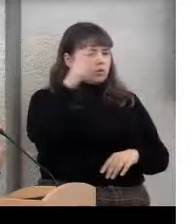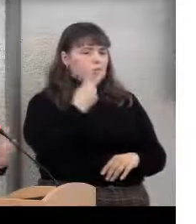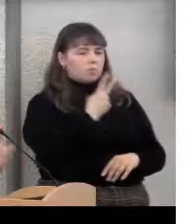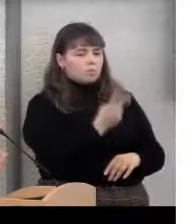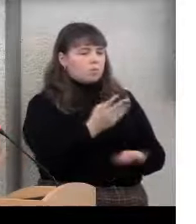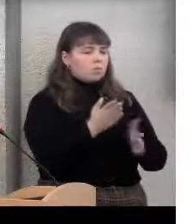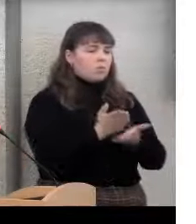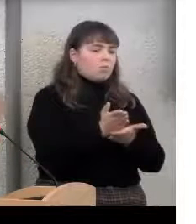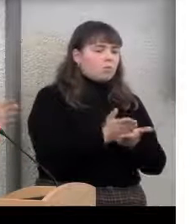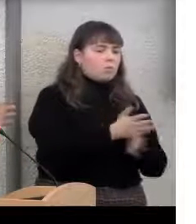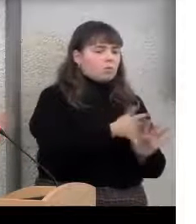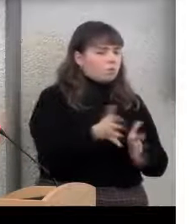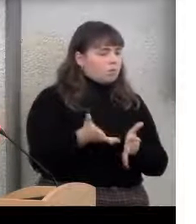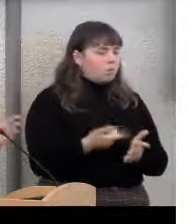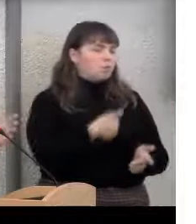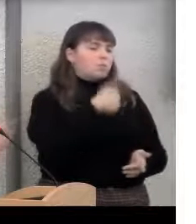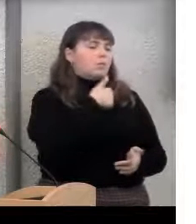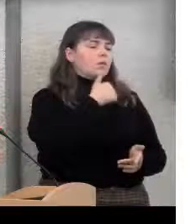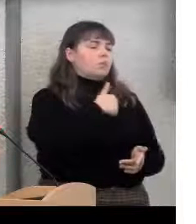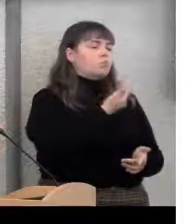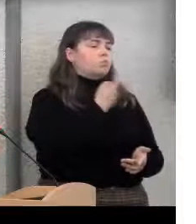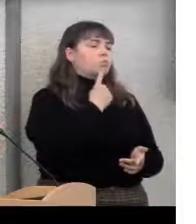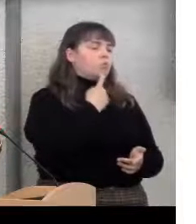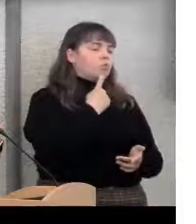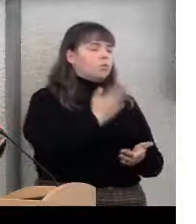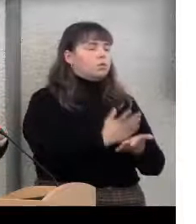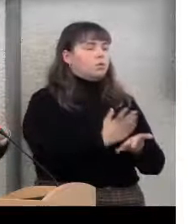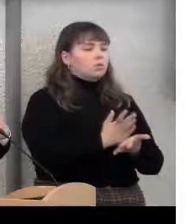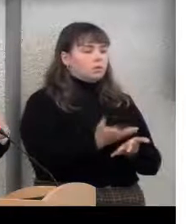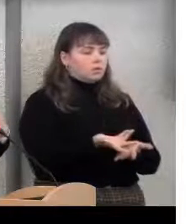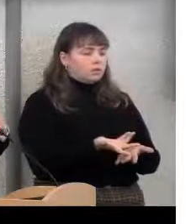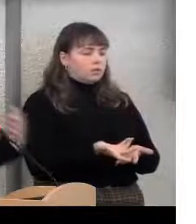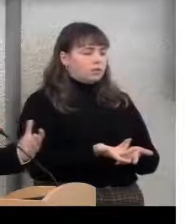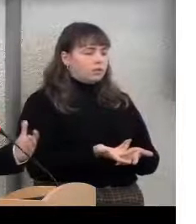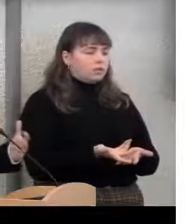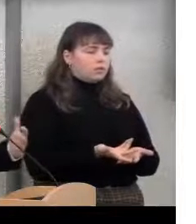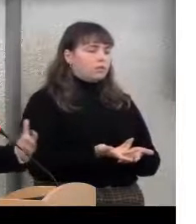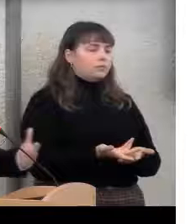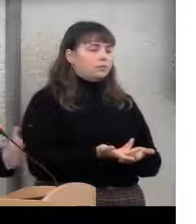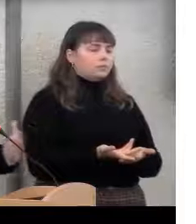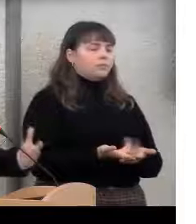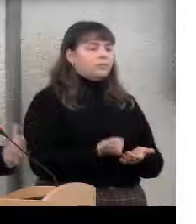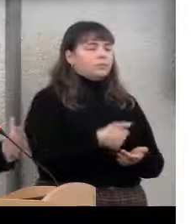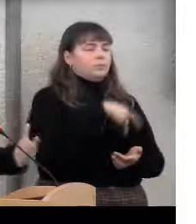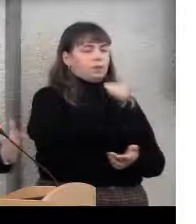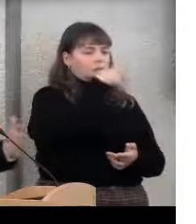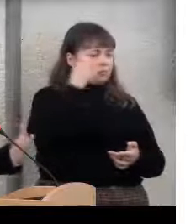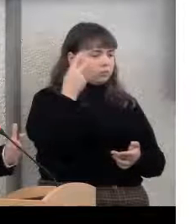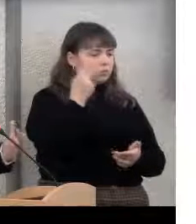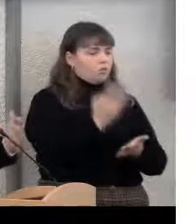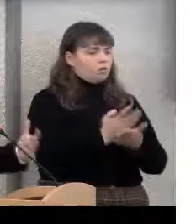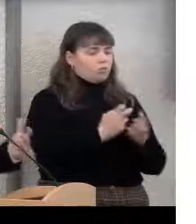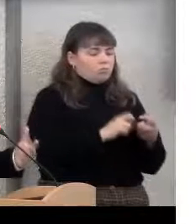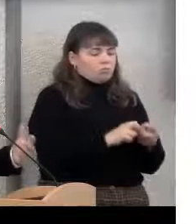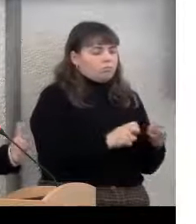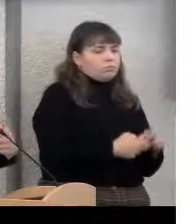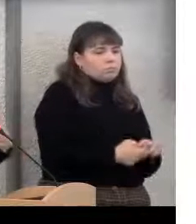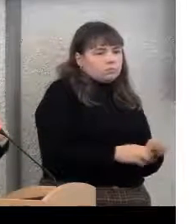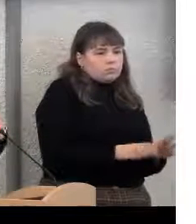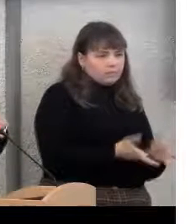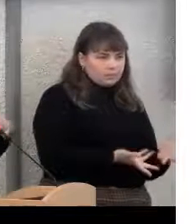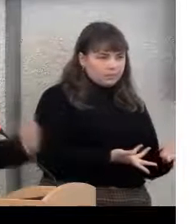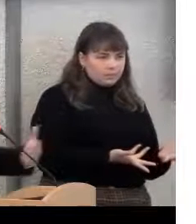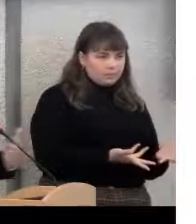patirtis, tai pavyzdžiui, sakykime, Suomijoje radome labai Lietuvoje viena iš problemų yra ta,